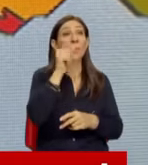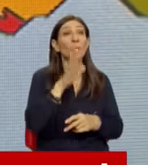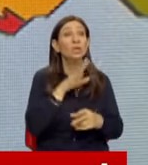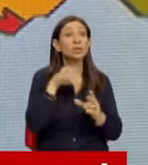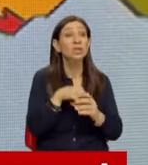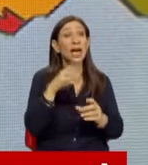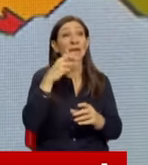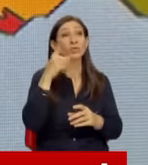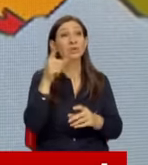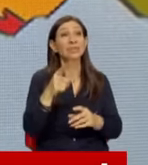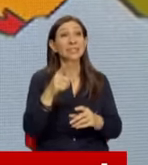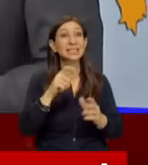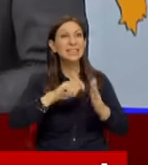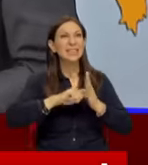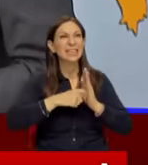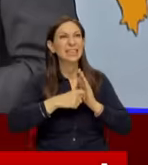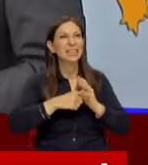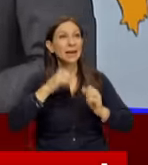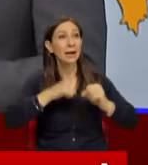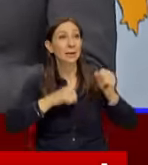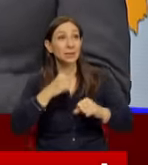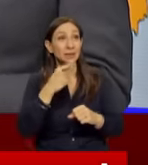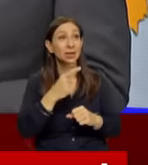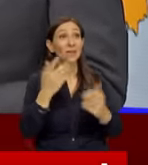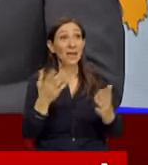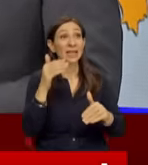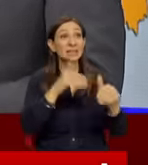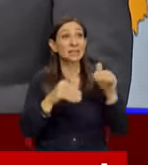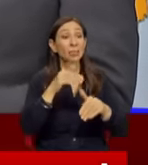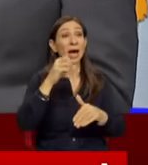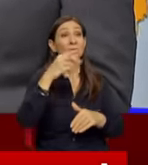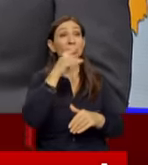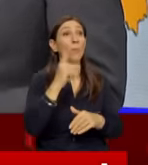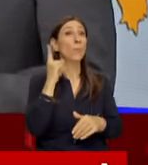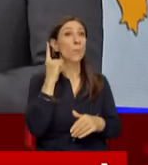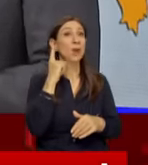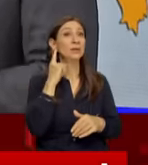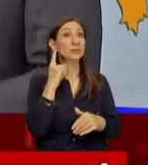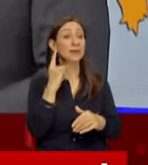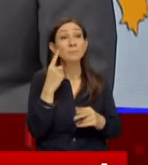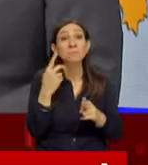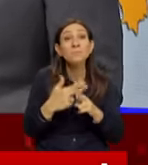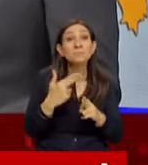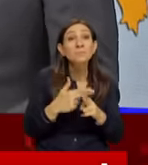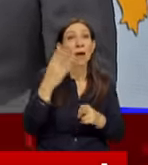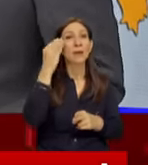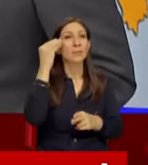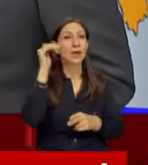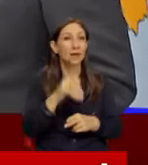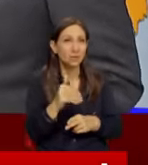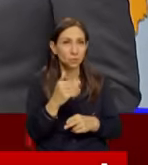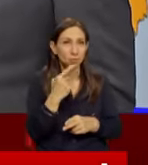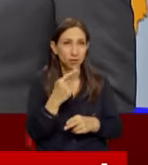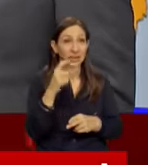İmamoğlu için Erdoğan'ın kilit rakibi ifadesi de kullanıldı. Ve aynı zamanda seçiminde Erdoğan'ın popülaritesini oylamak anlamına geldiğinde